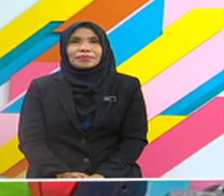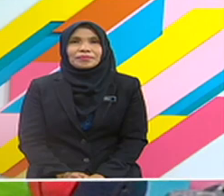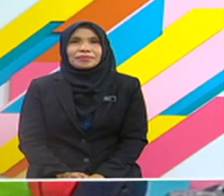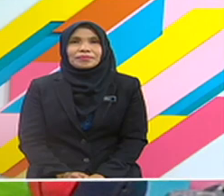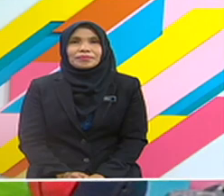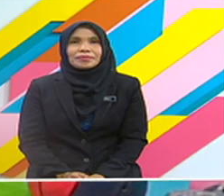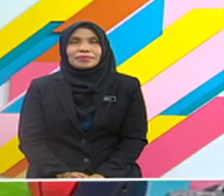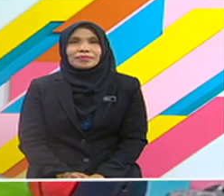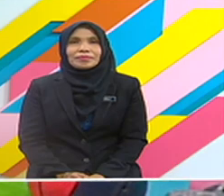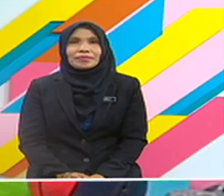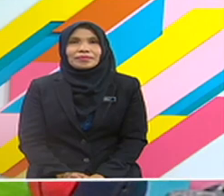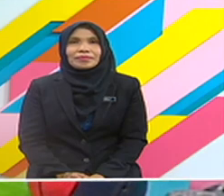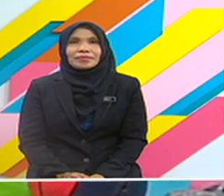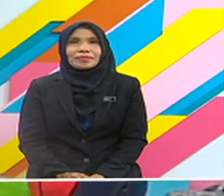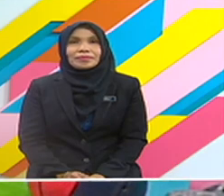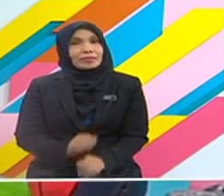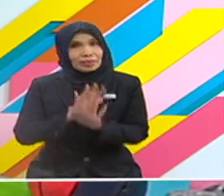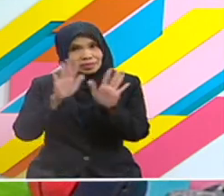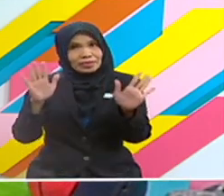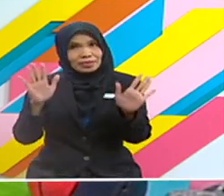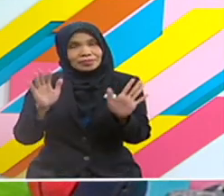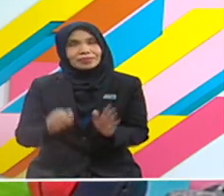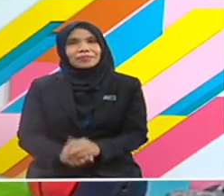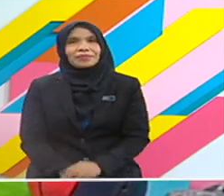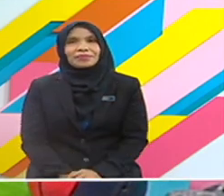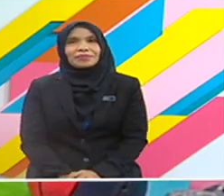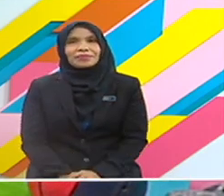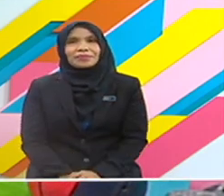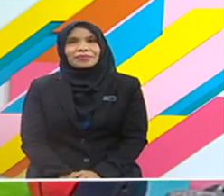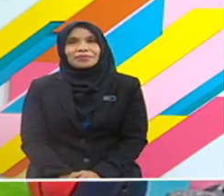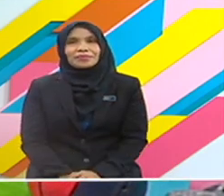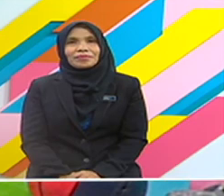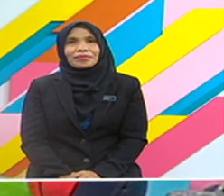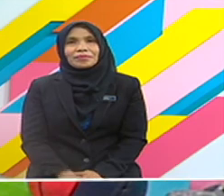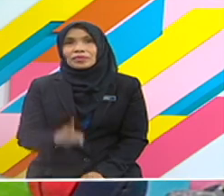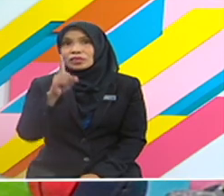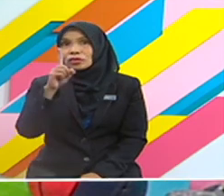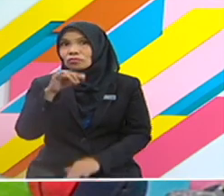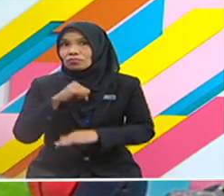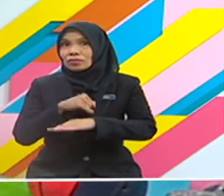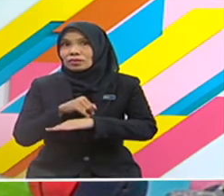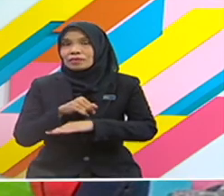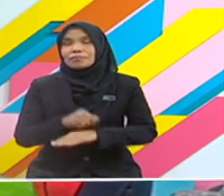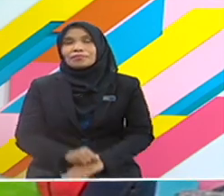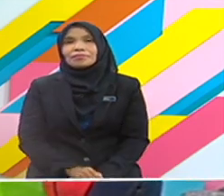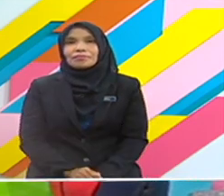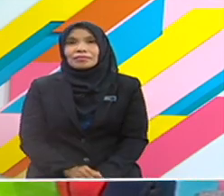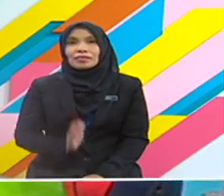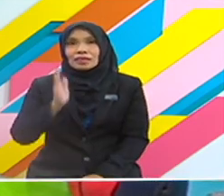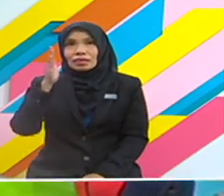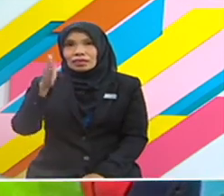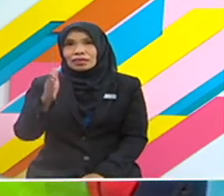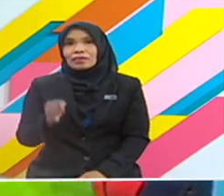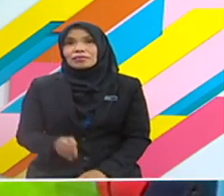Baiklah. Jadi jelas ya adik-adik, sebab hari ini satu jam ini kita akan memberi fokus terhadap